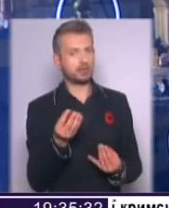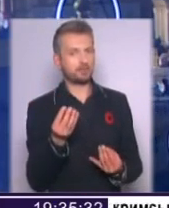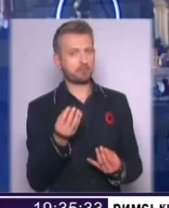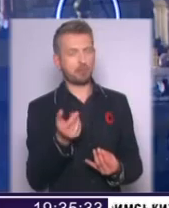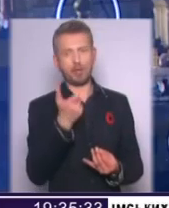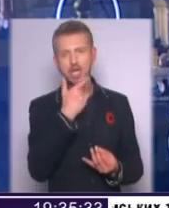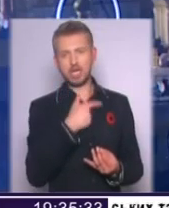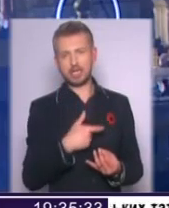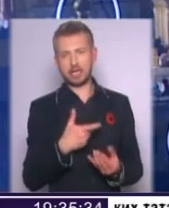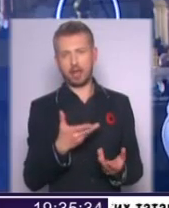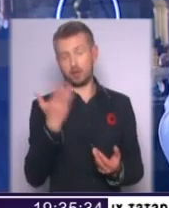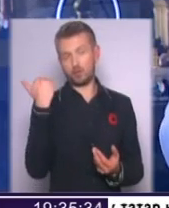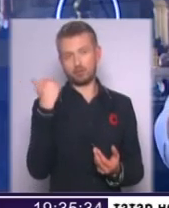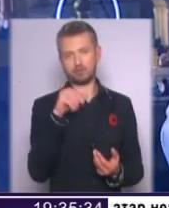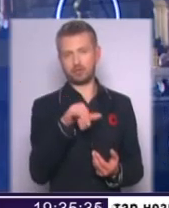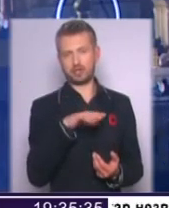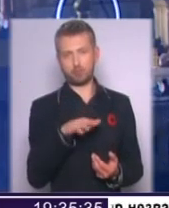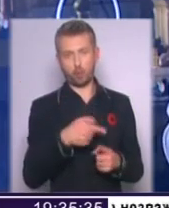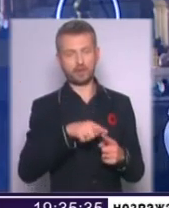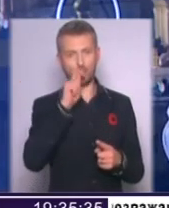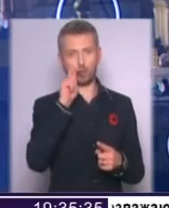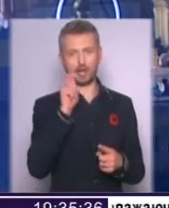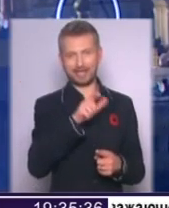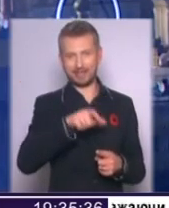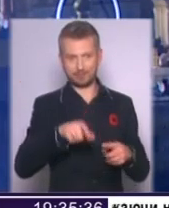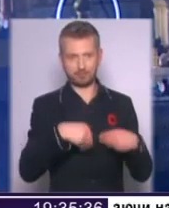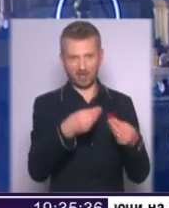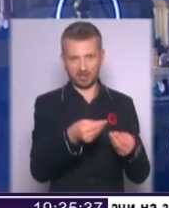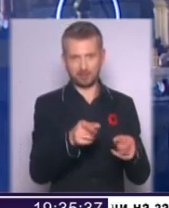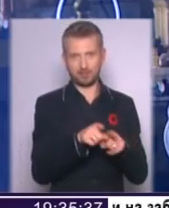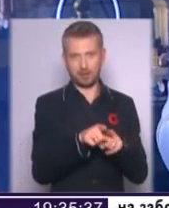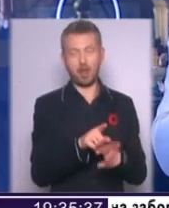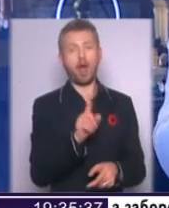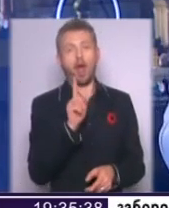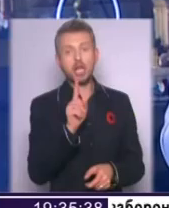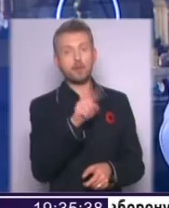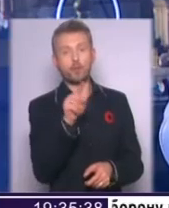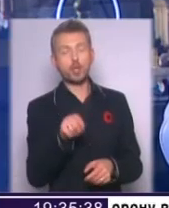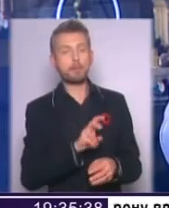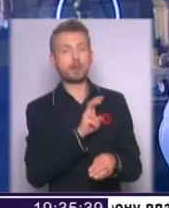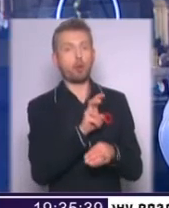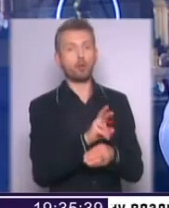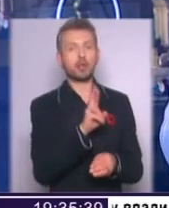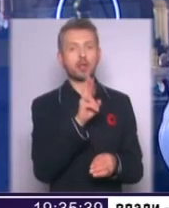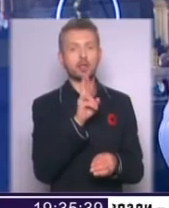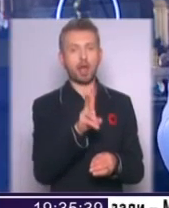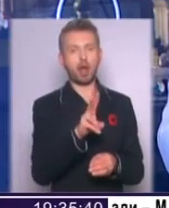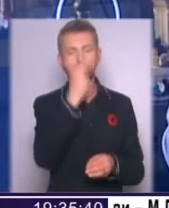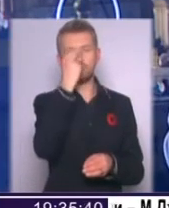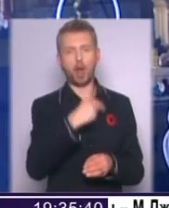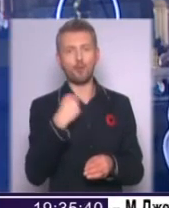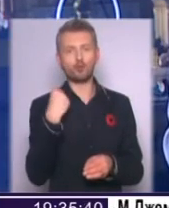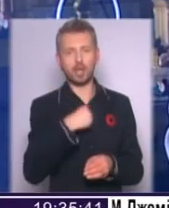інтелігенції тоді у них ще не було, це українці дали там цей прошарок, але вони приходили як православні